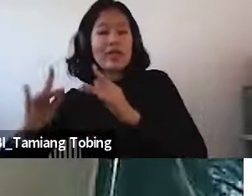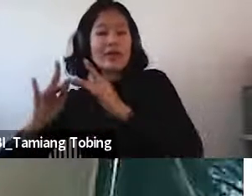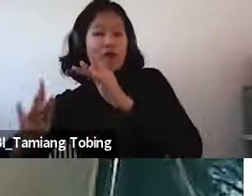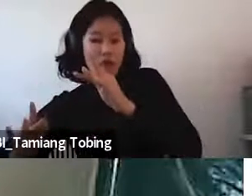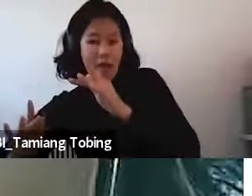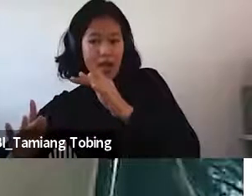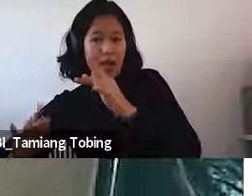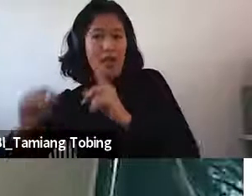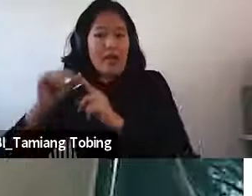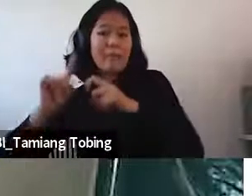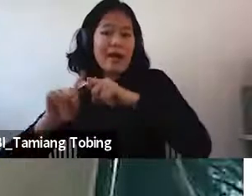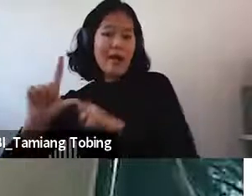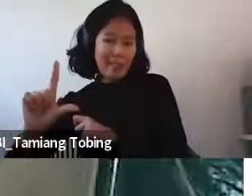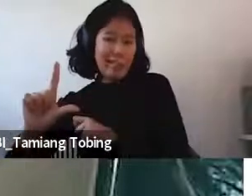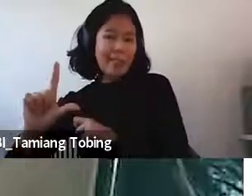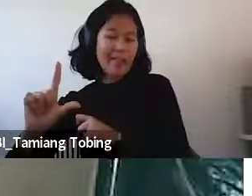kaki lima,